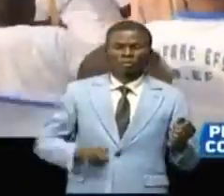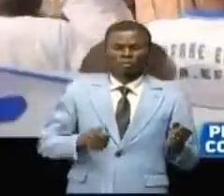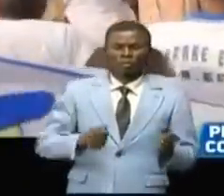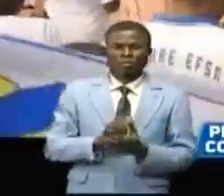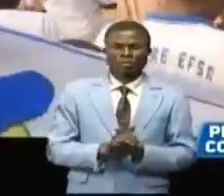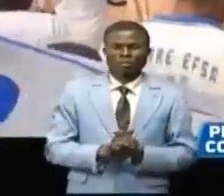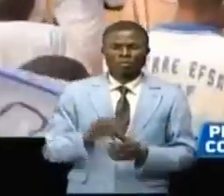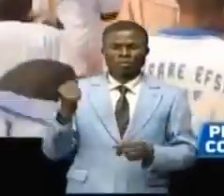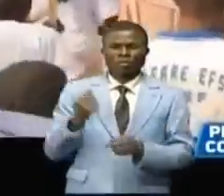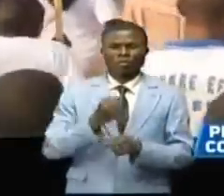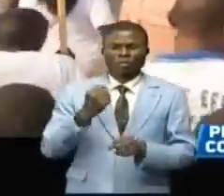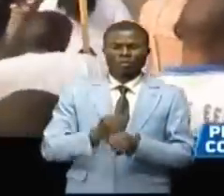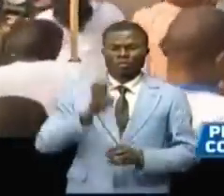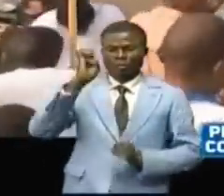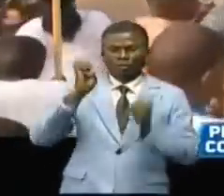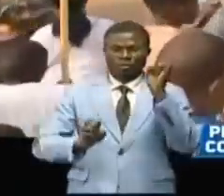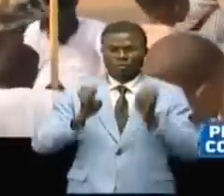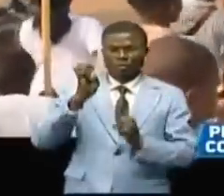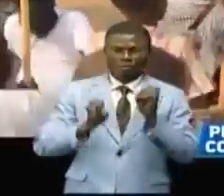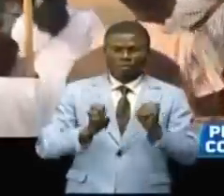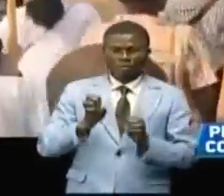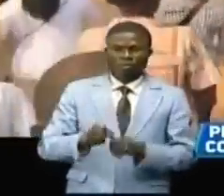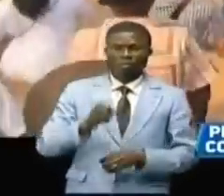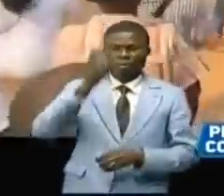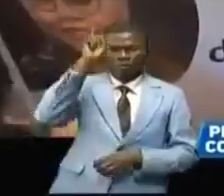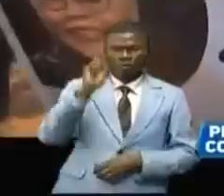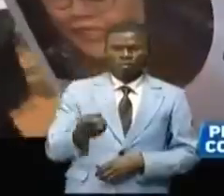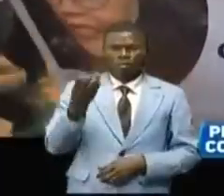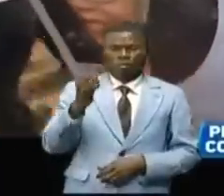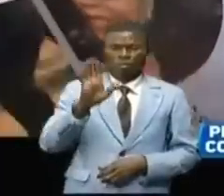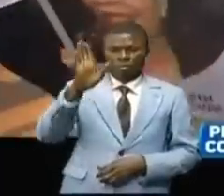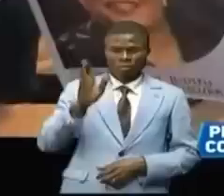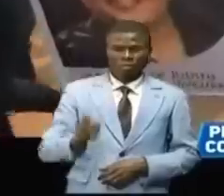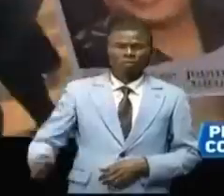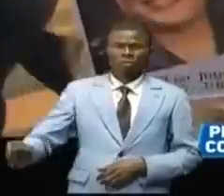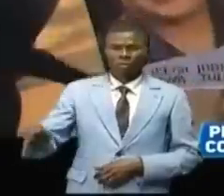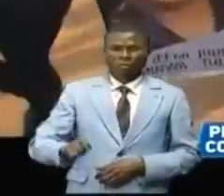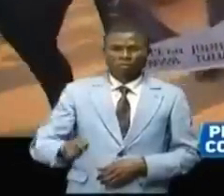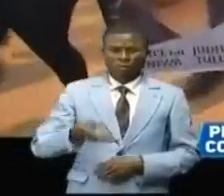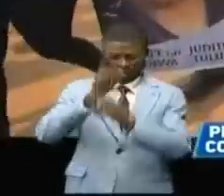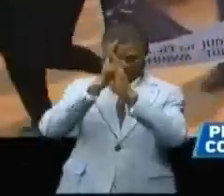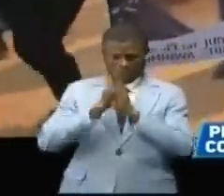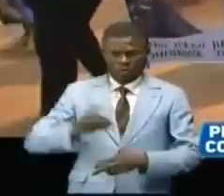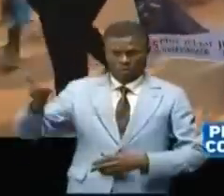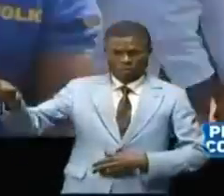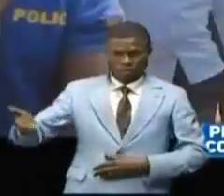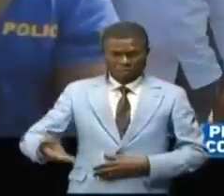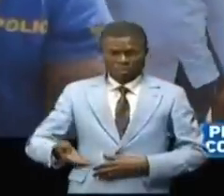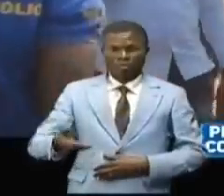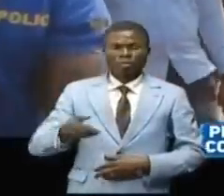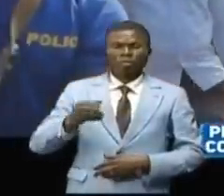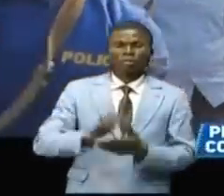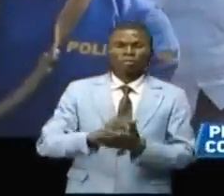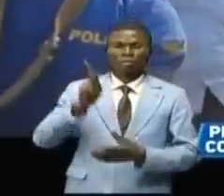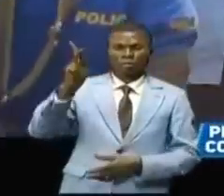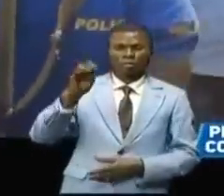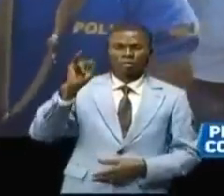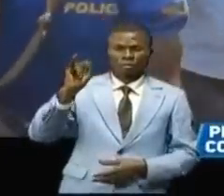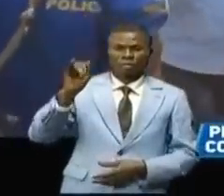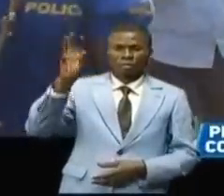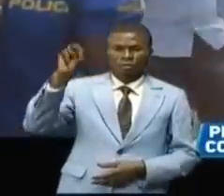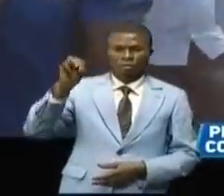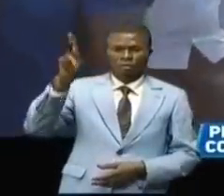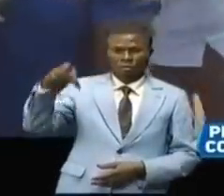Durant sa mission d'évaluation du PEDEL 145 territoires, un point d'honneur a été placé à Kimpese. Judith Souménois